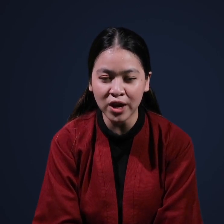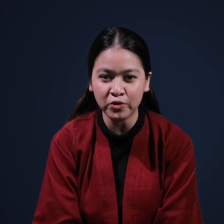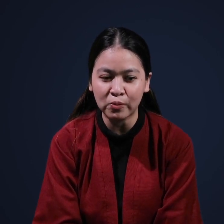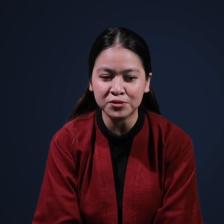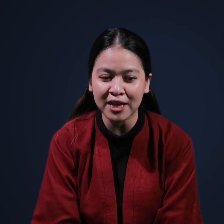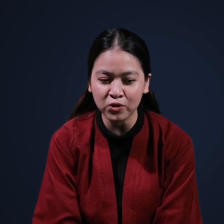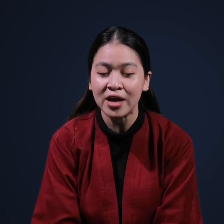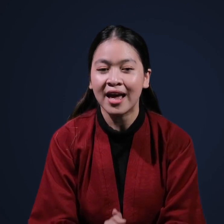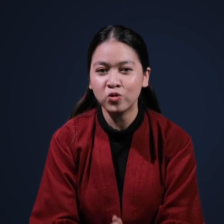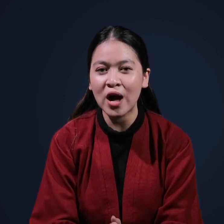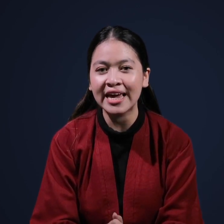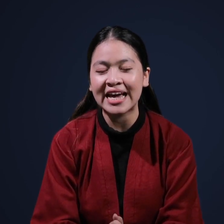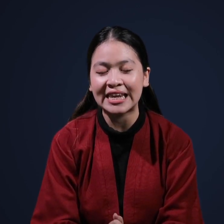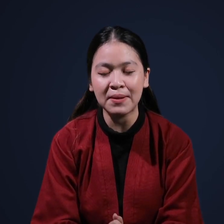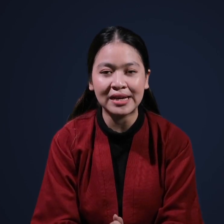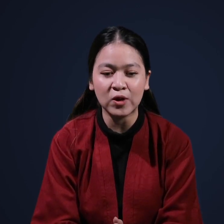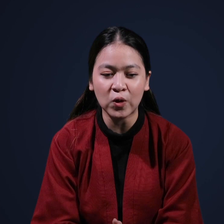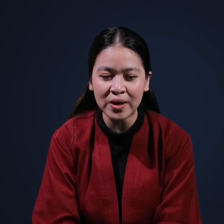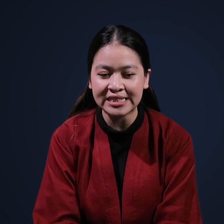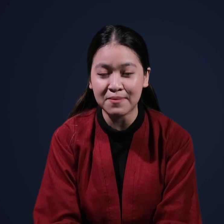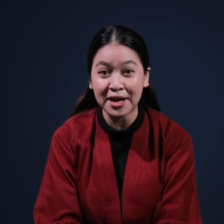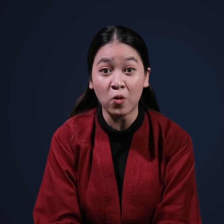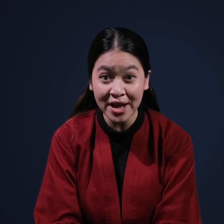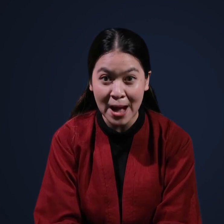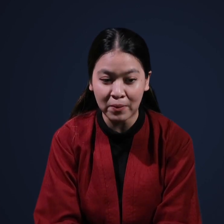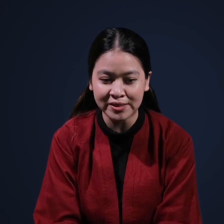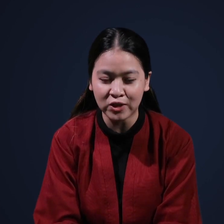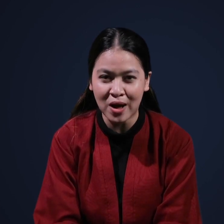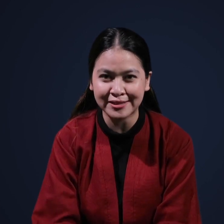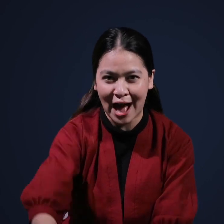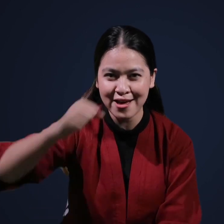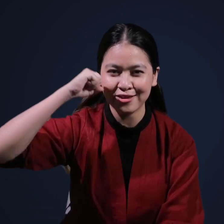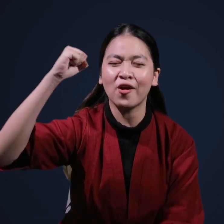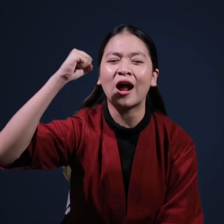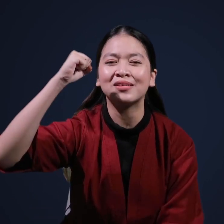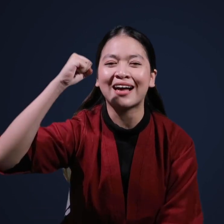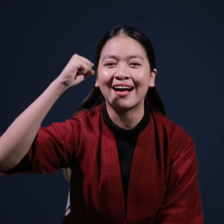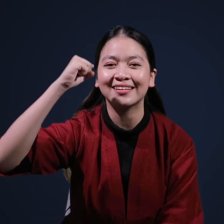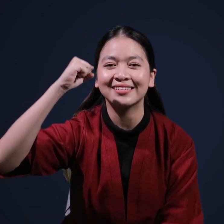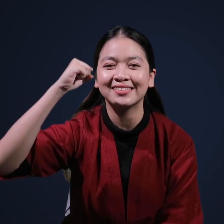20 2021 2 hingga 15 Oktober sebagai wadah pemersatu bangsa.